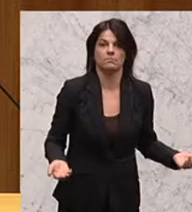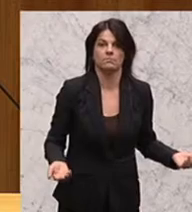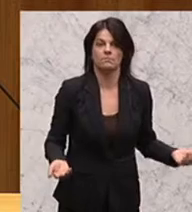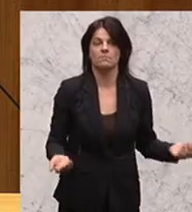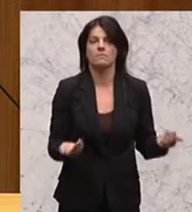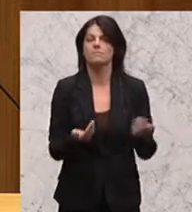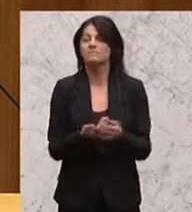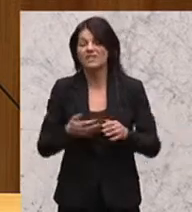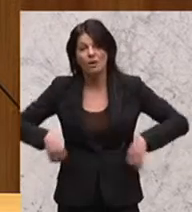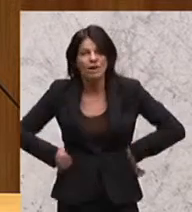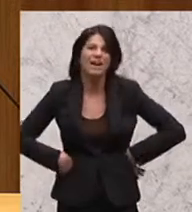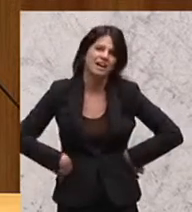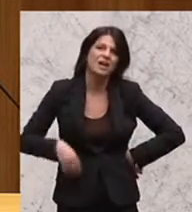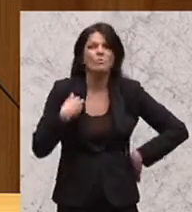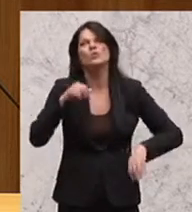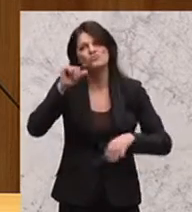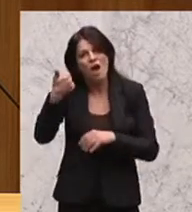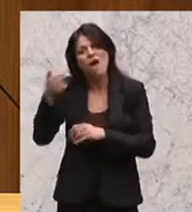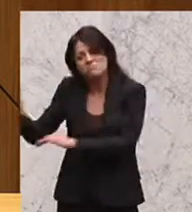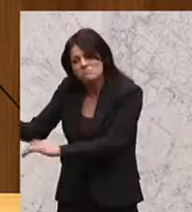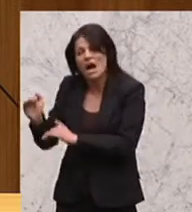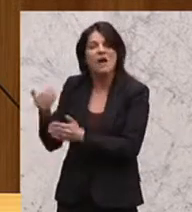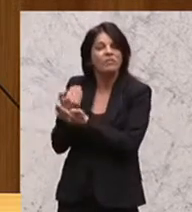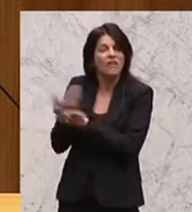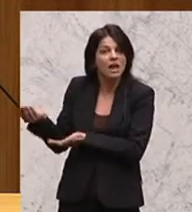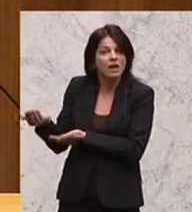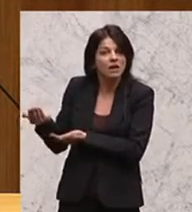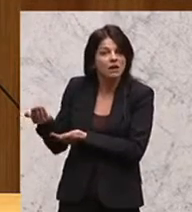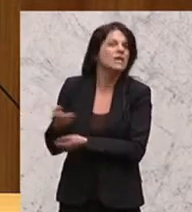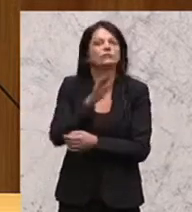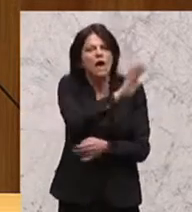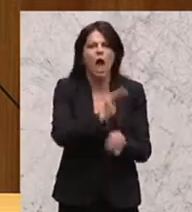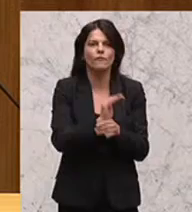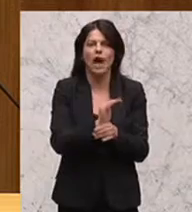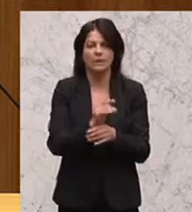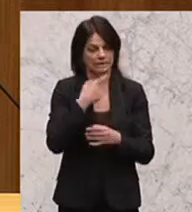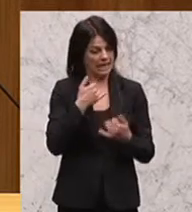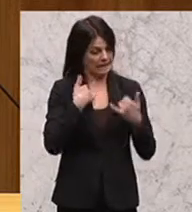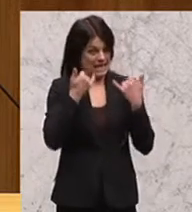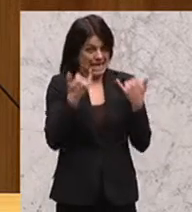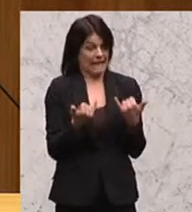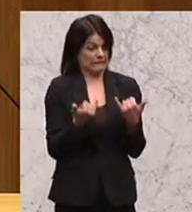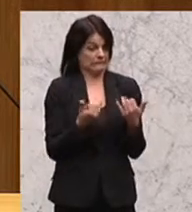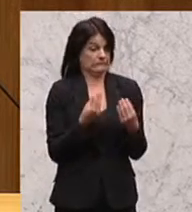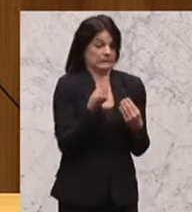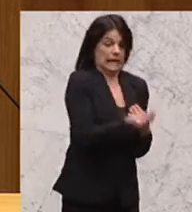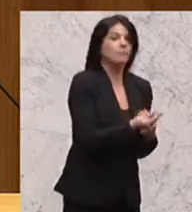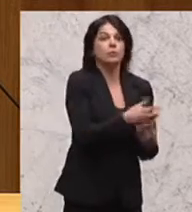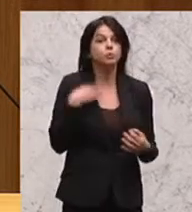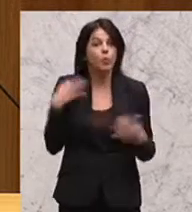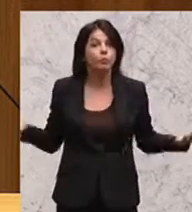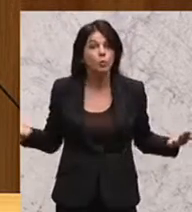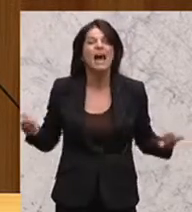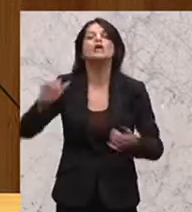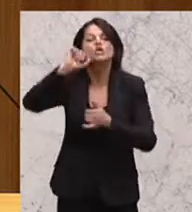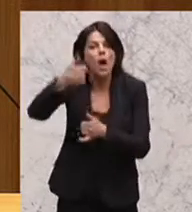Genau. Nur muss sie zuerst verdient werden. Und das wäre Ihre Aufgabe. Wenn Sie sagen, jetzt kommt sie, dann kommt sie zu früh. Weil Sie normalerweise